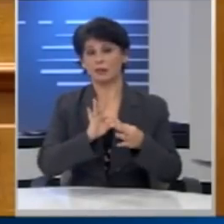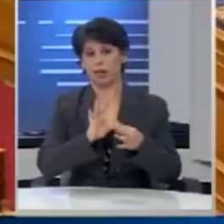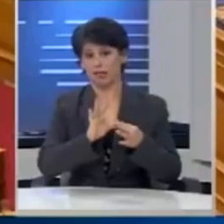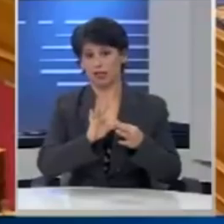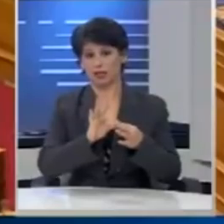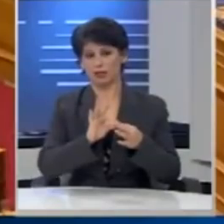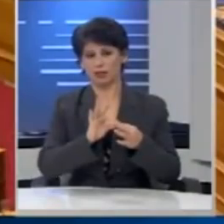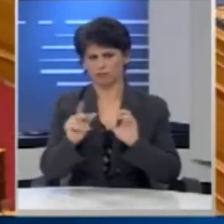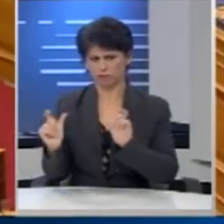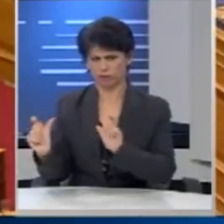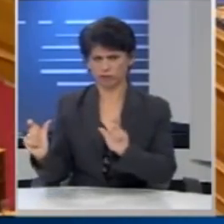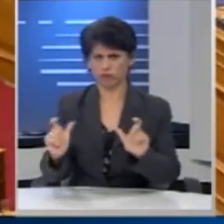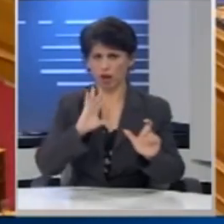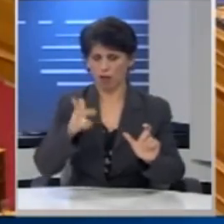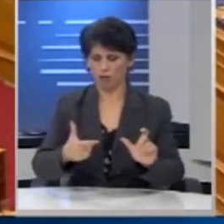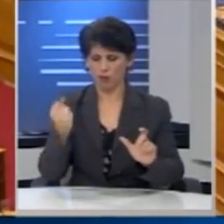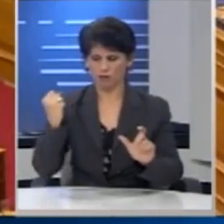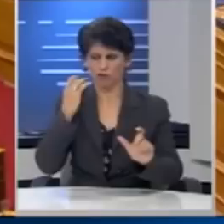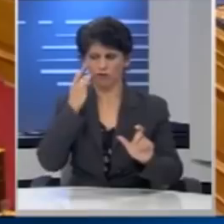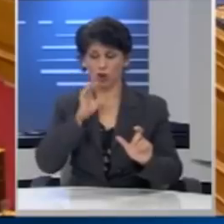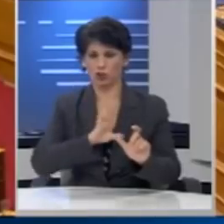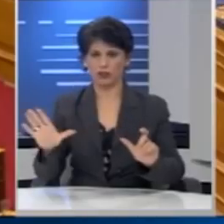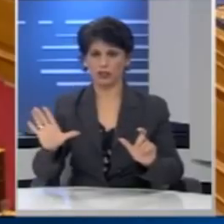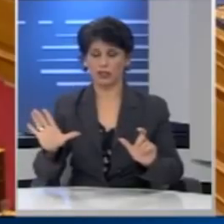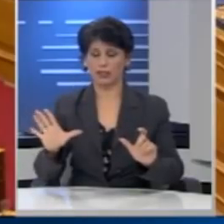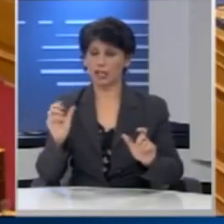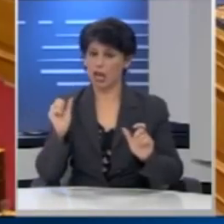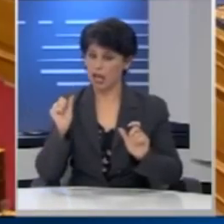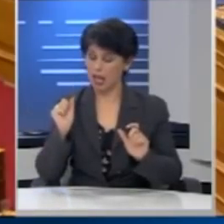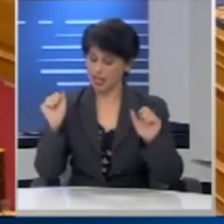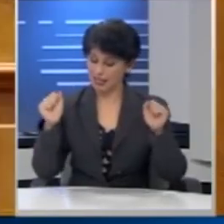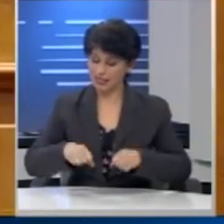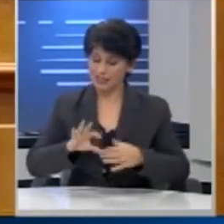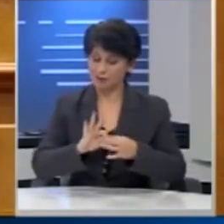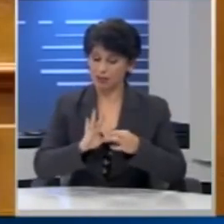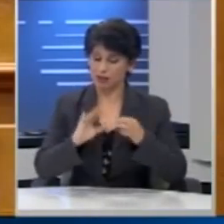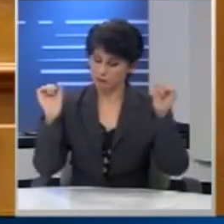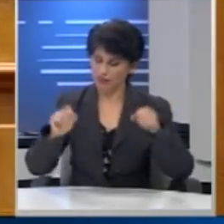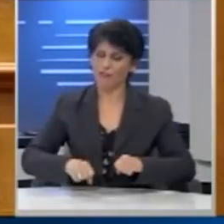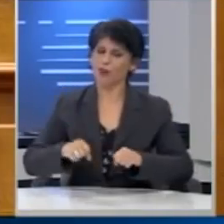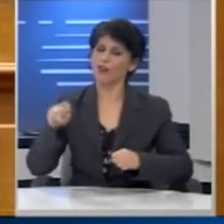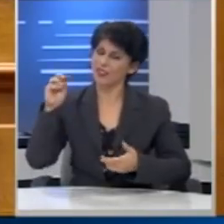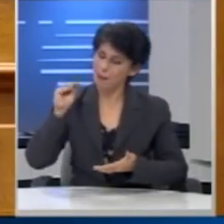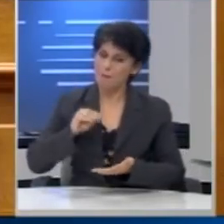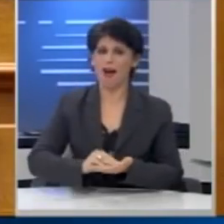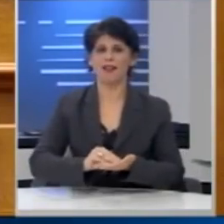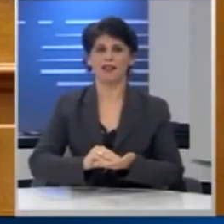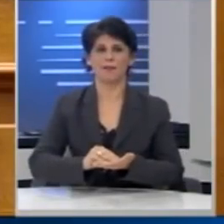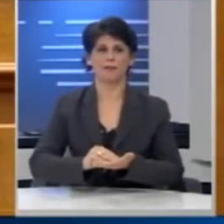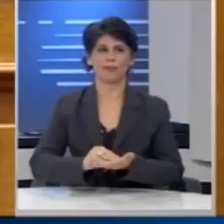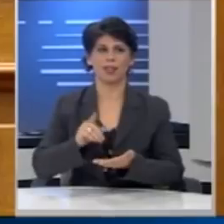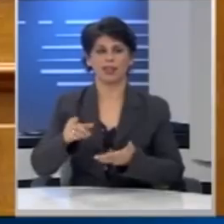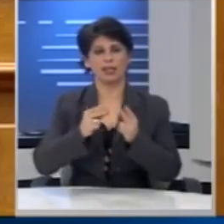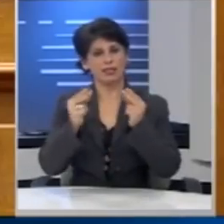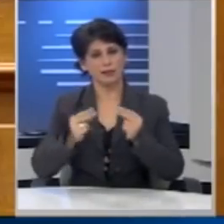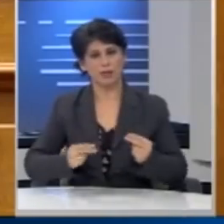οποίες χαλιβδώνονται μέρα με τη μέρα και συμμαχίες οι οποίες επιβεβαιώθηκαν για ακόμα μία φορά και